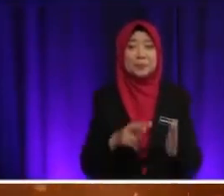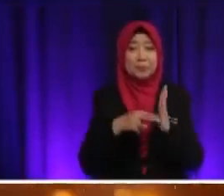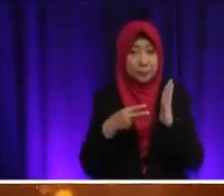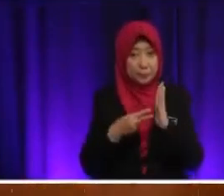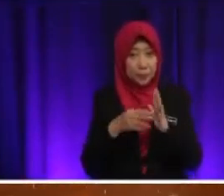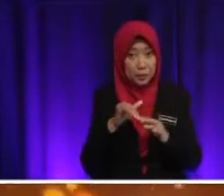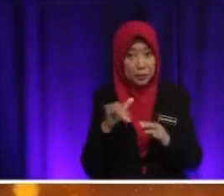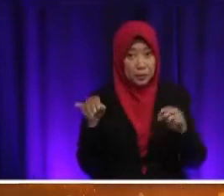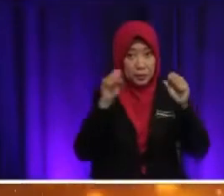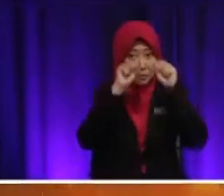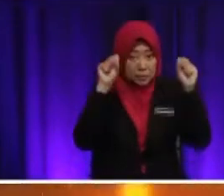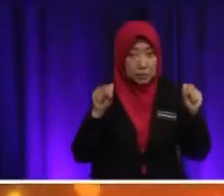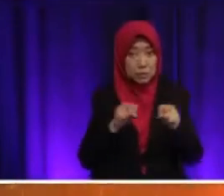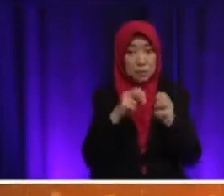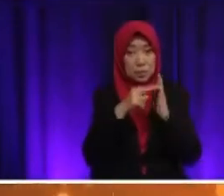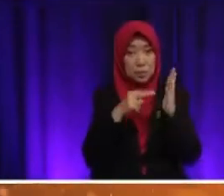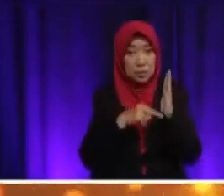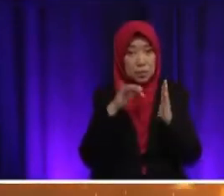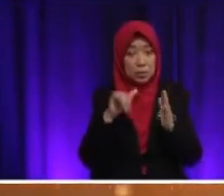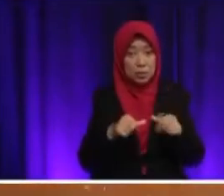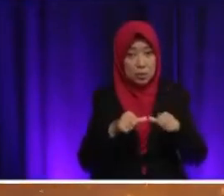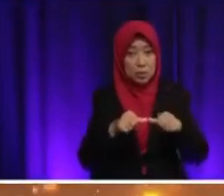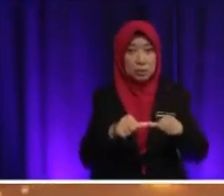sunatullah ialah okay. Sistem dan peraturan yang ditetapkan oleh Allah.